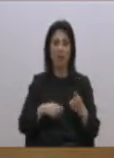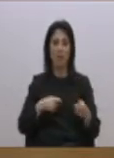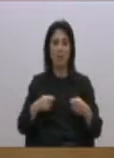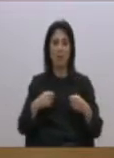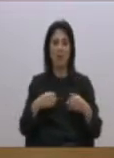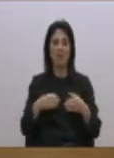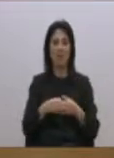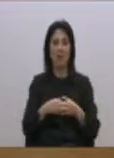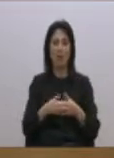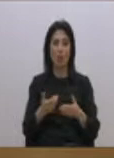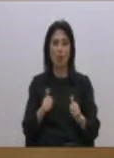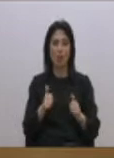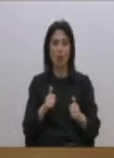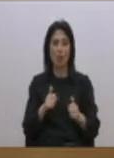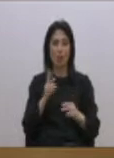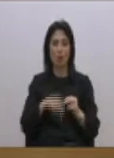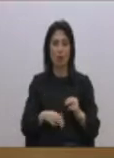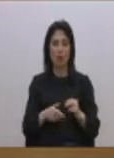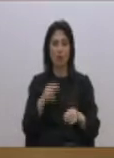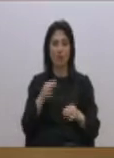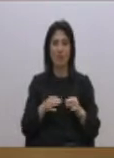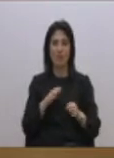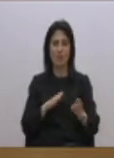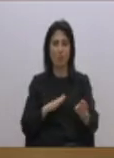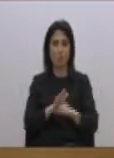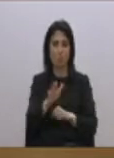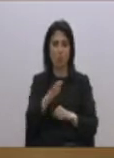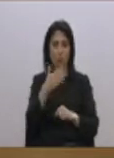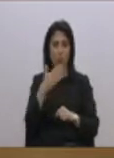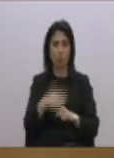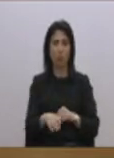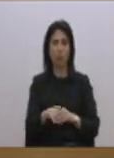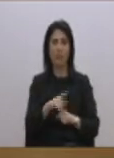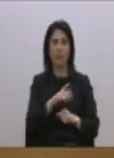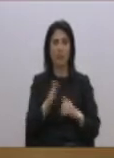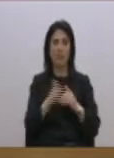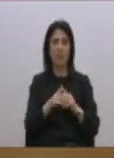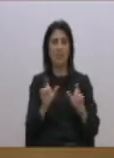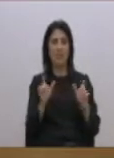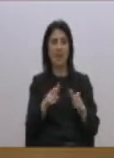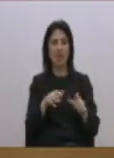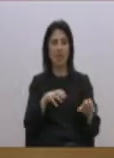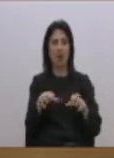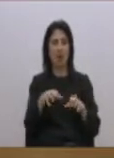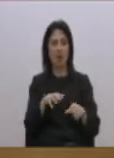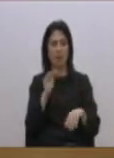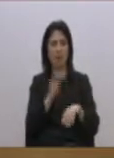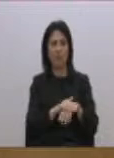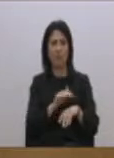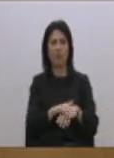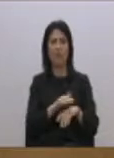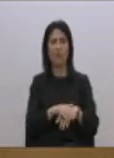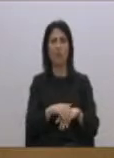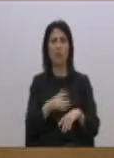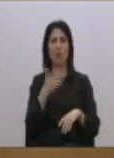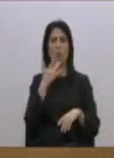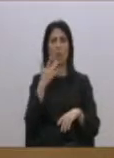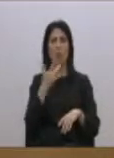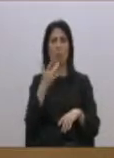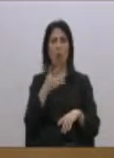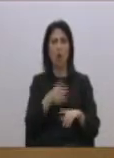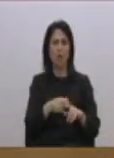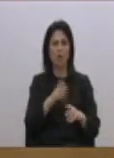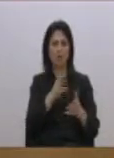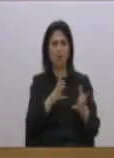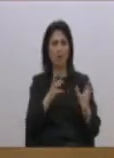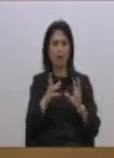მართლობა ის რომ სასამართლო გადავსებულია იმ ადამიანებით ვინც სანქცირებულია, კორუფციაში ეჭმიტანილია, პოლიტიკურად მიკერძოებულია